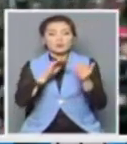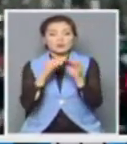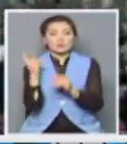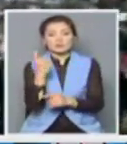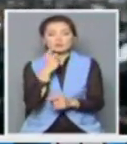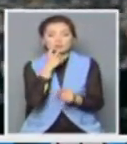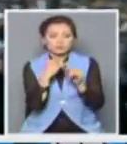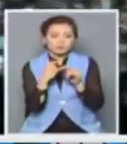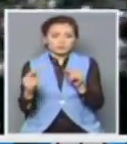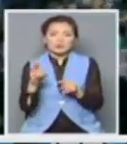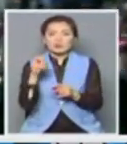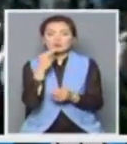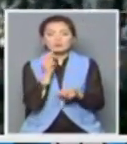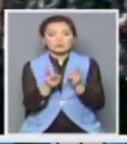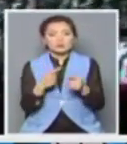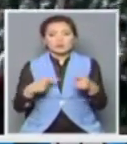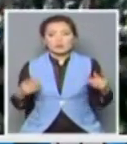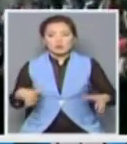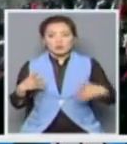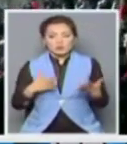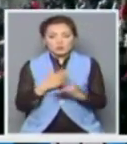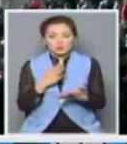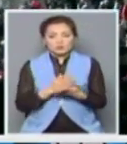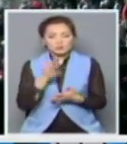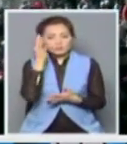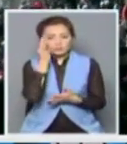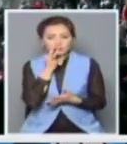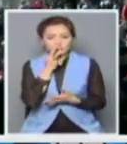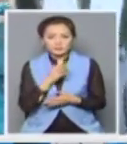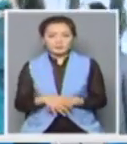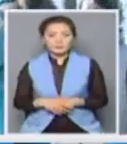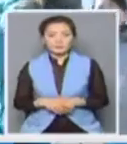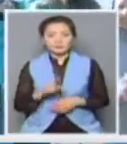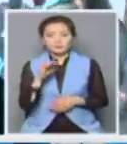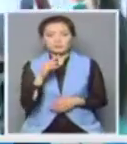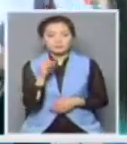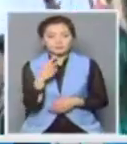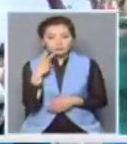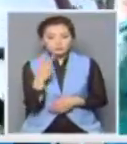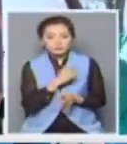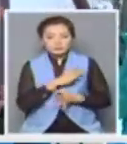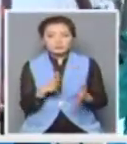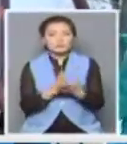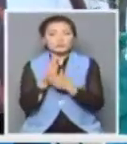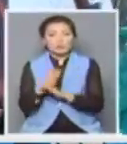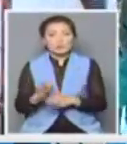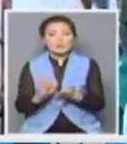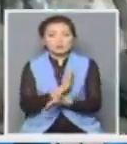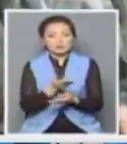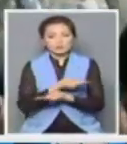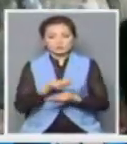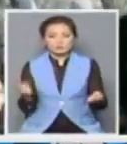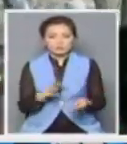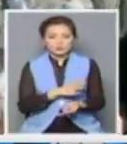қожайындары дастархан жайып ұлттық тағам түрлерін дайындады. Дәмі тіл үйірер Наурыз көже мен бауырсақтар мереке қонақтарына тегін